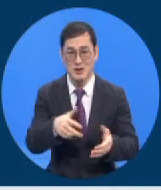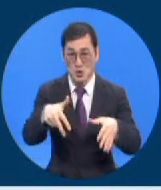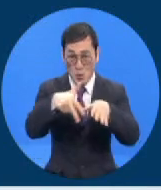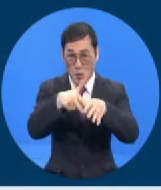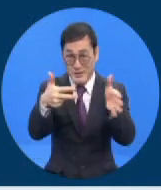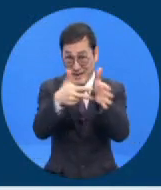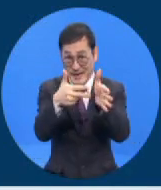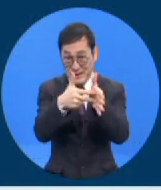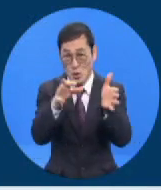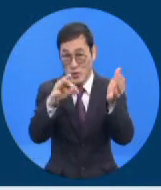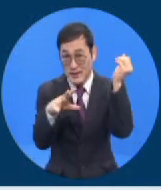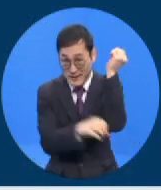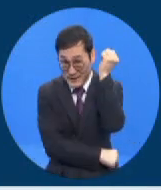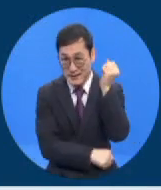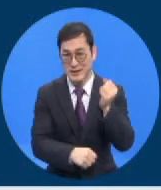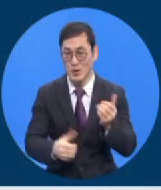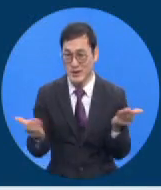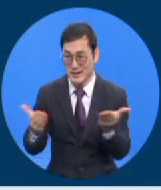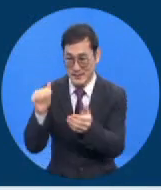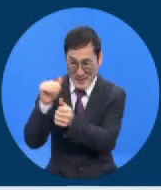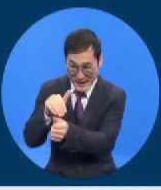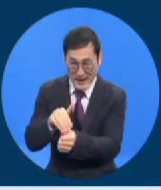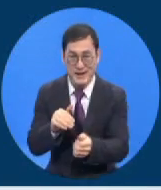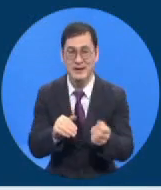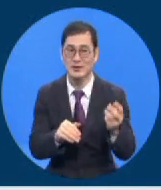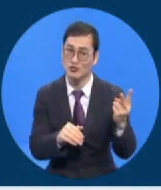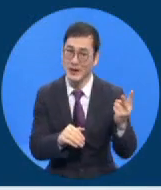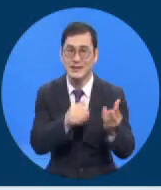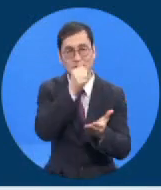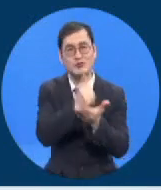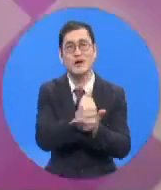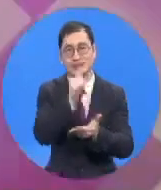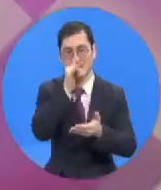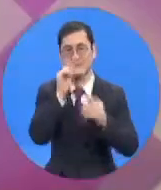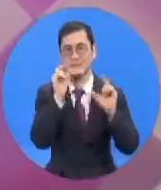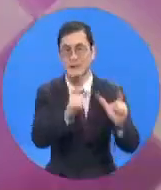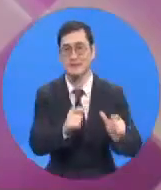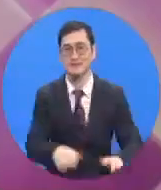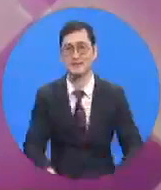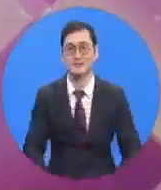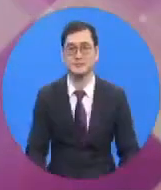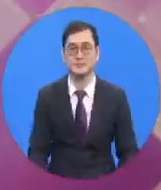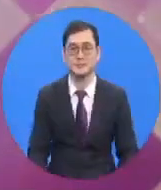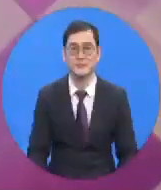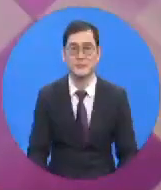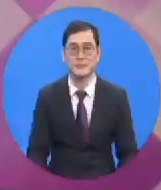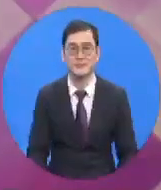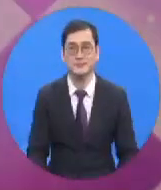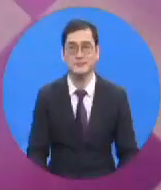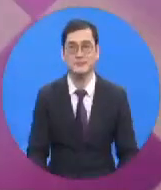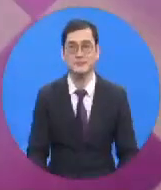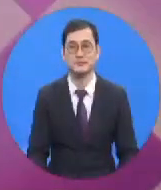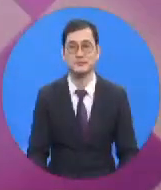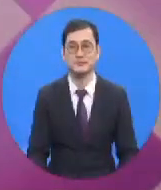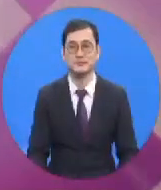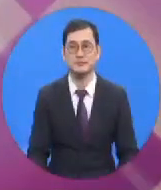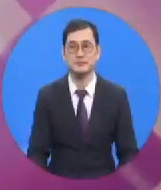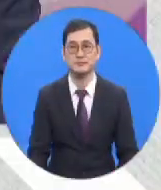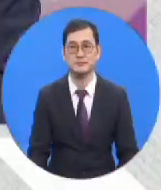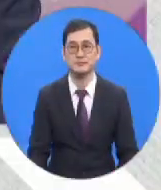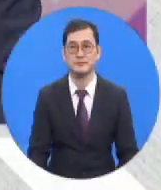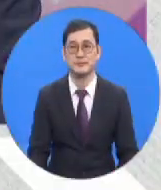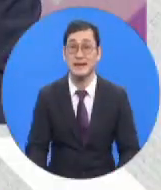업무방해 한 것들은 다 인정이 그 된 거죠. 그러니까 지금은 지난해 9월에 법이 개정돼서 네. 지금은 만약에 신도